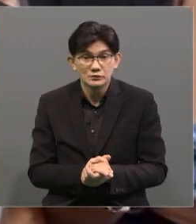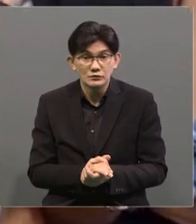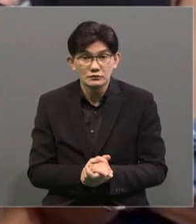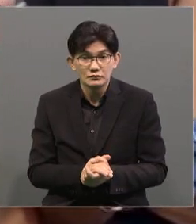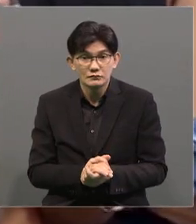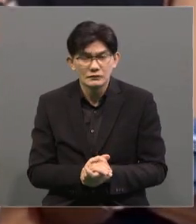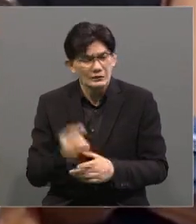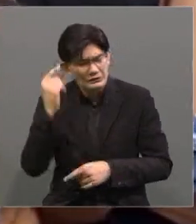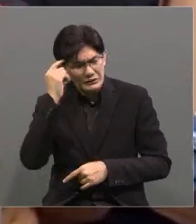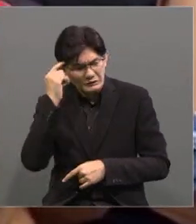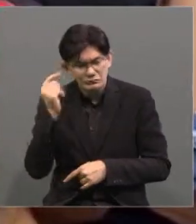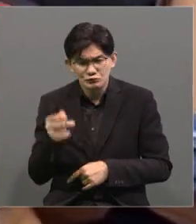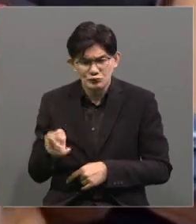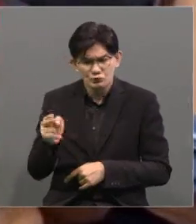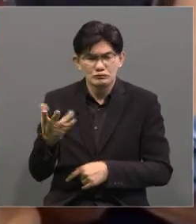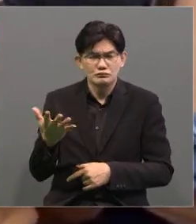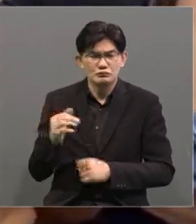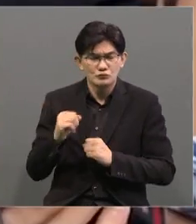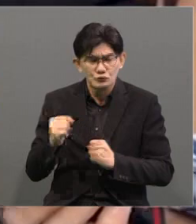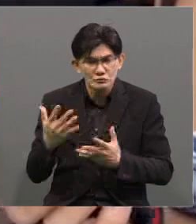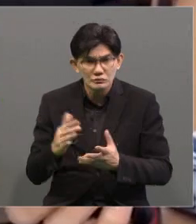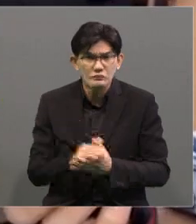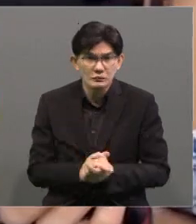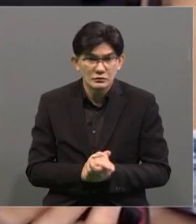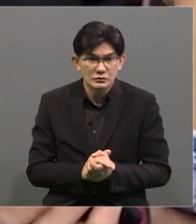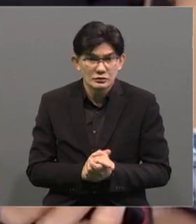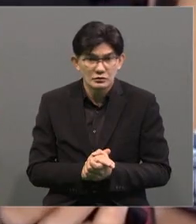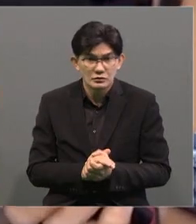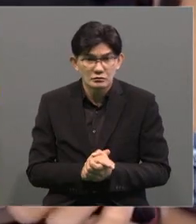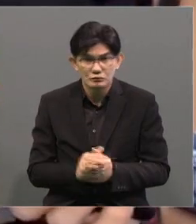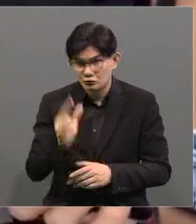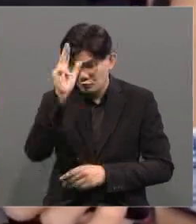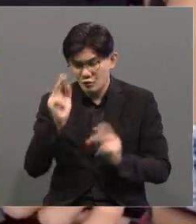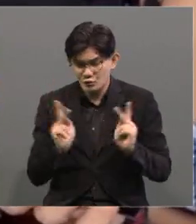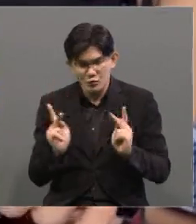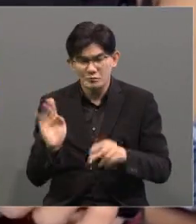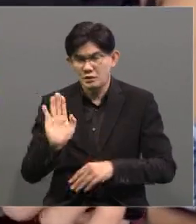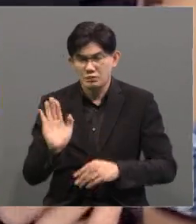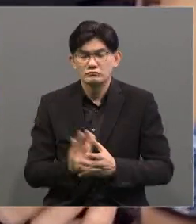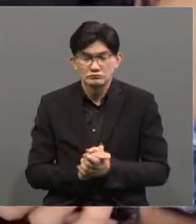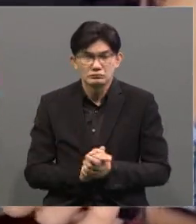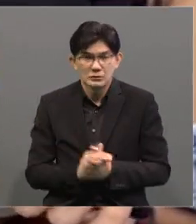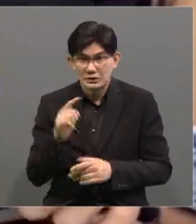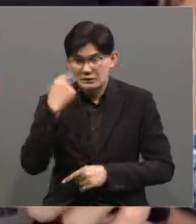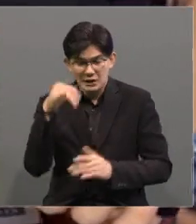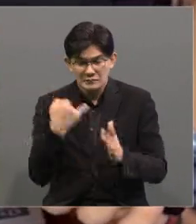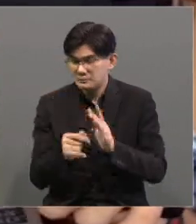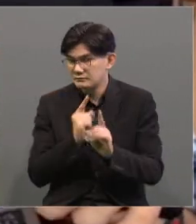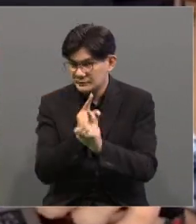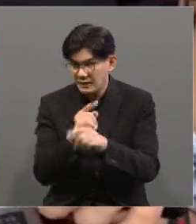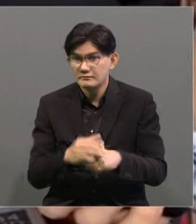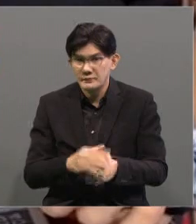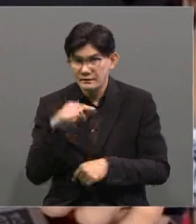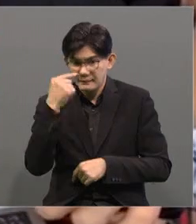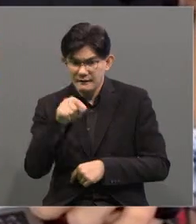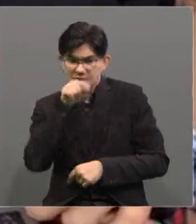เลยไม่ได้มีการต่อสู้แล้วก็มีการหลบหนีไปต่างไม่ต้องกลัวเรื่องมีที่คนบอกเต็มทำเต็มที่นะครับใครผิดว่าเป็นการผิดใครสั่งการ